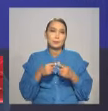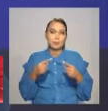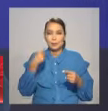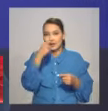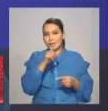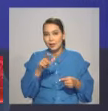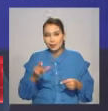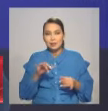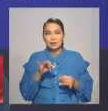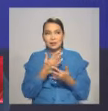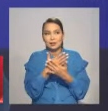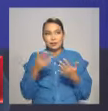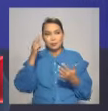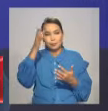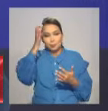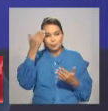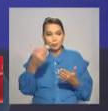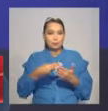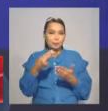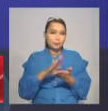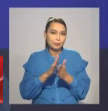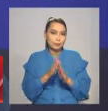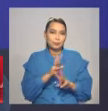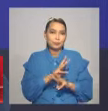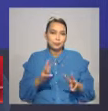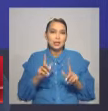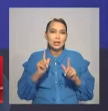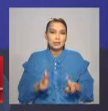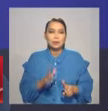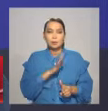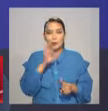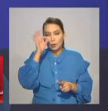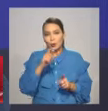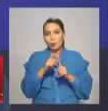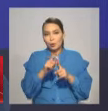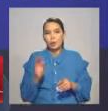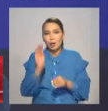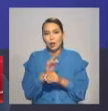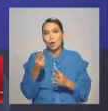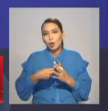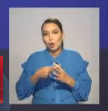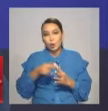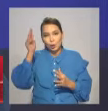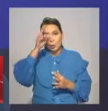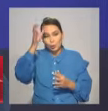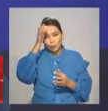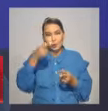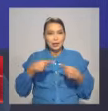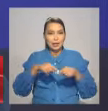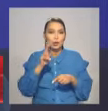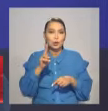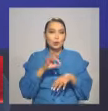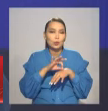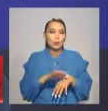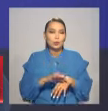и послевузовского образования подписали с Министерством обороны соглашение о предоставлении дополнительных льгот в образовательном секторе для лиц,